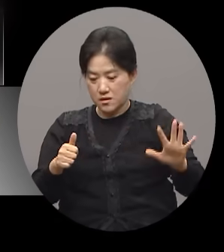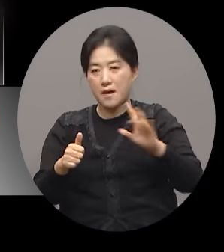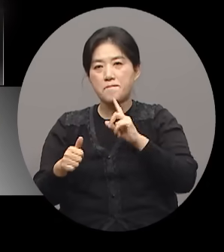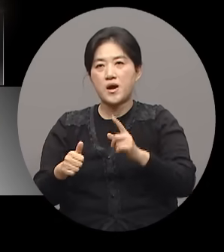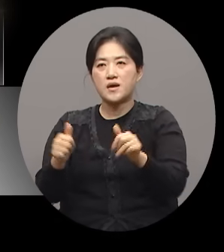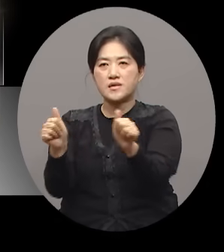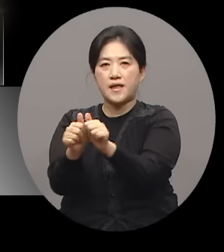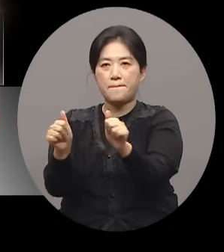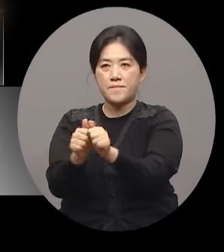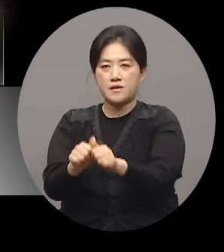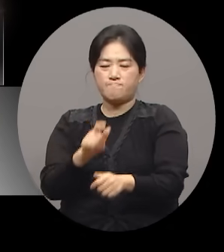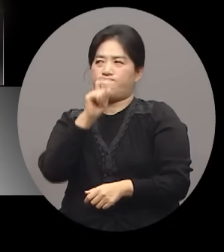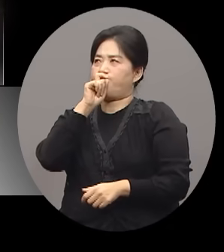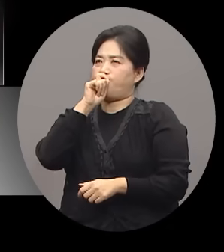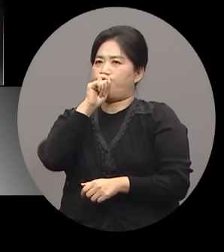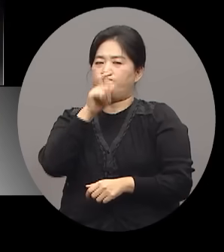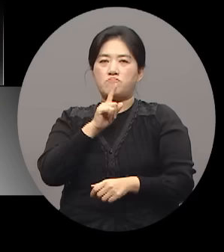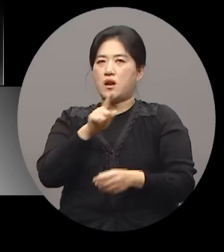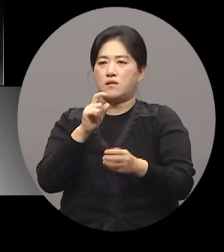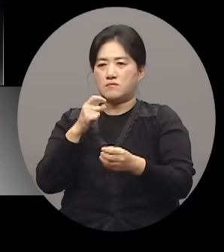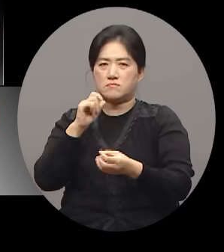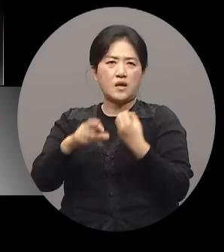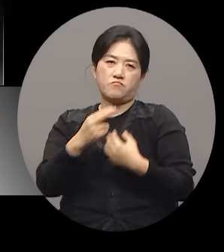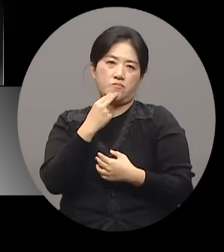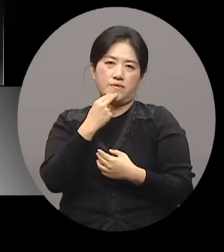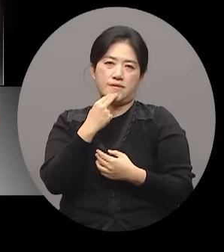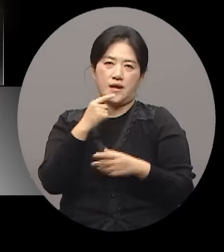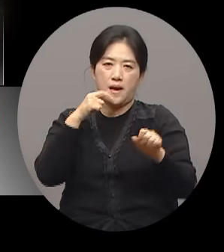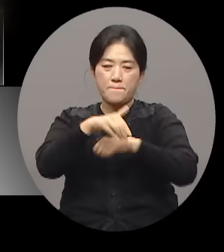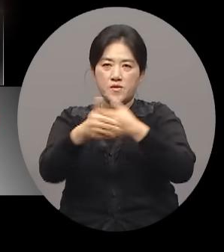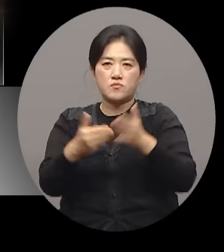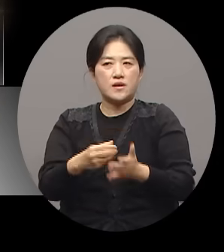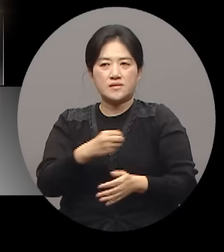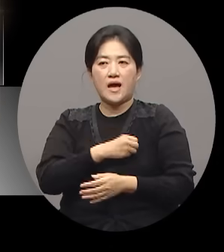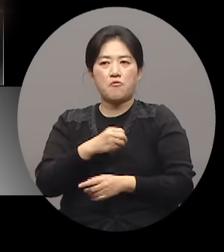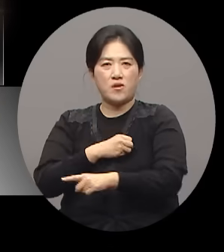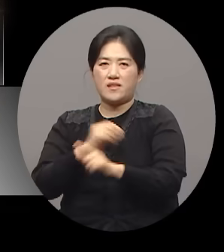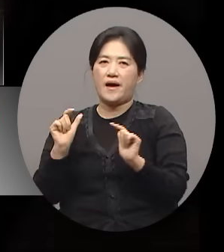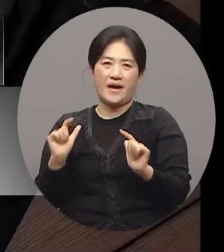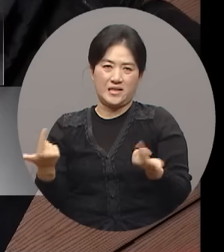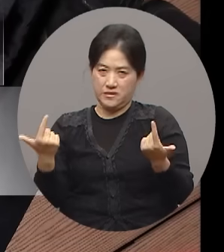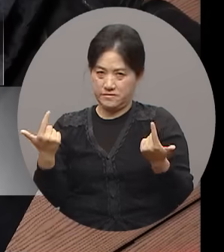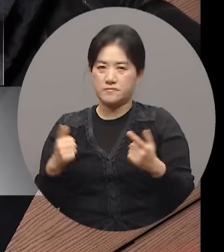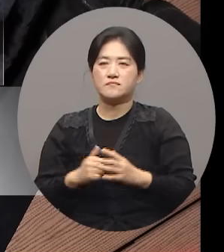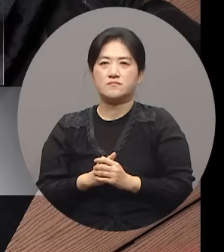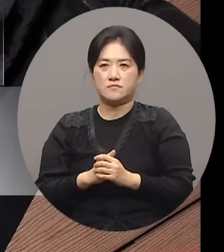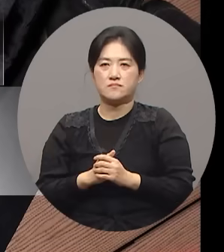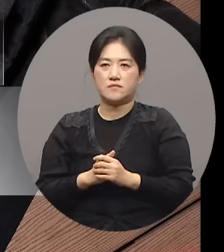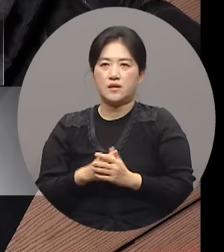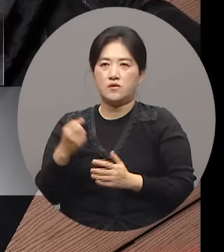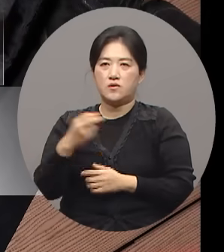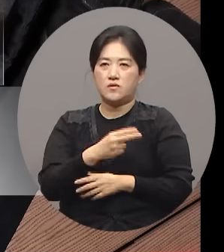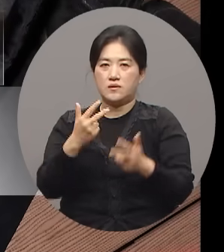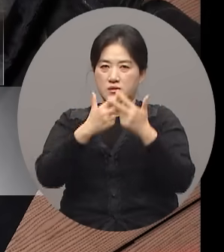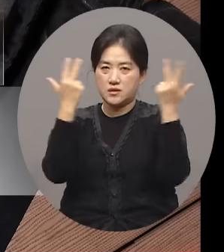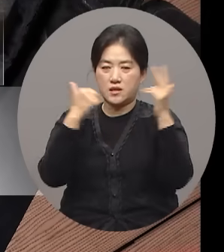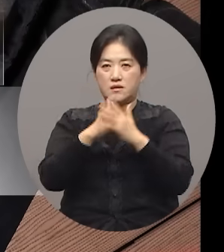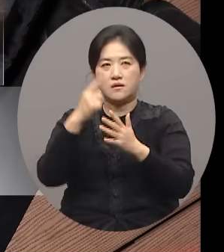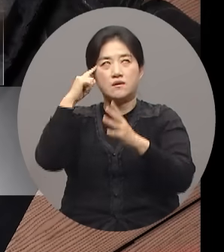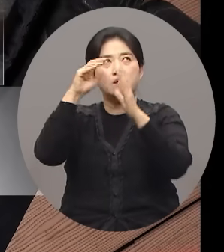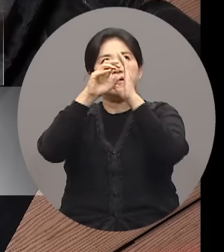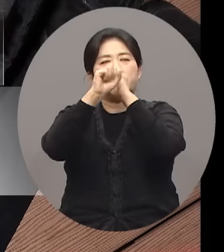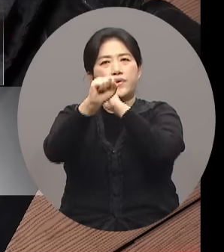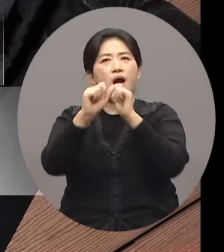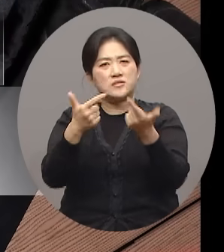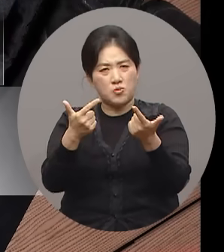따르면 남성은 현재 묵비권을 행사 중이고 민주당 당원은 아닌 것으로 확인됐습니다. 또이 대표가 의식은